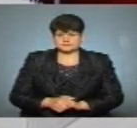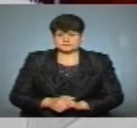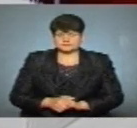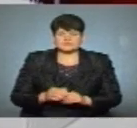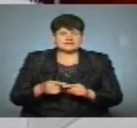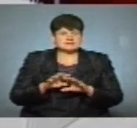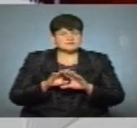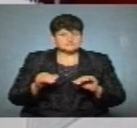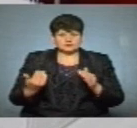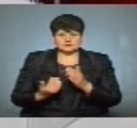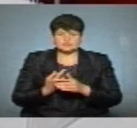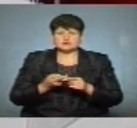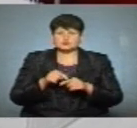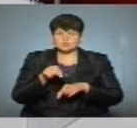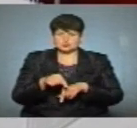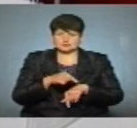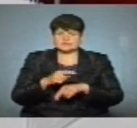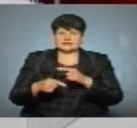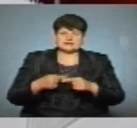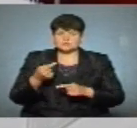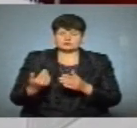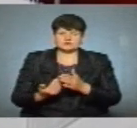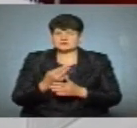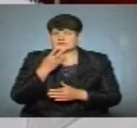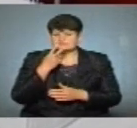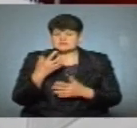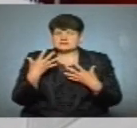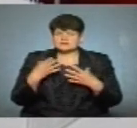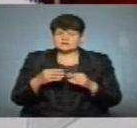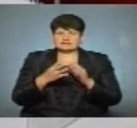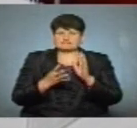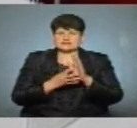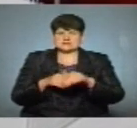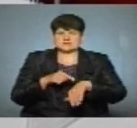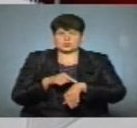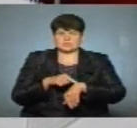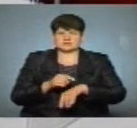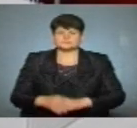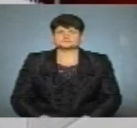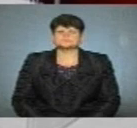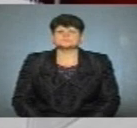COVID-19. Це вся інформація на цю годину. Наступний випуск новин дивіться вже о 19-й годині.